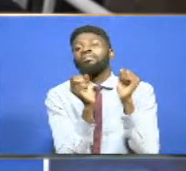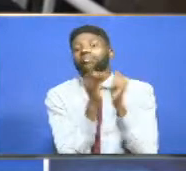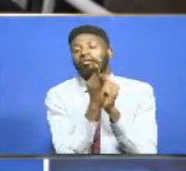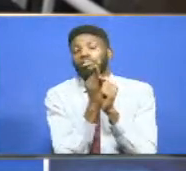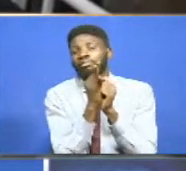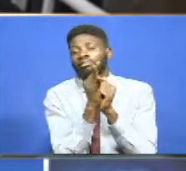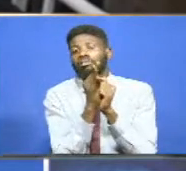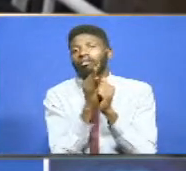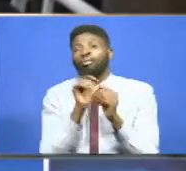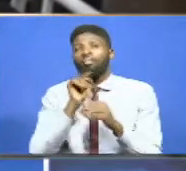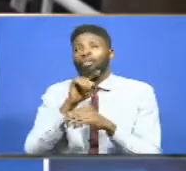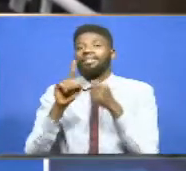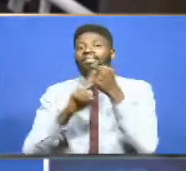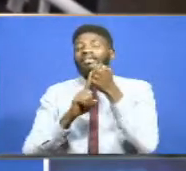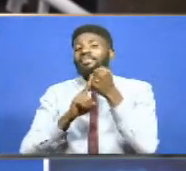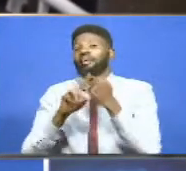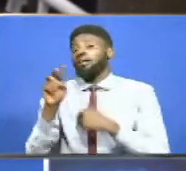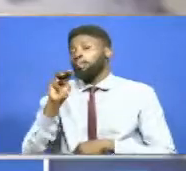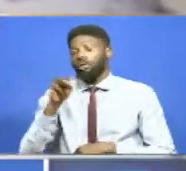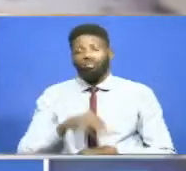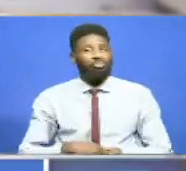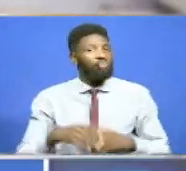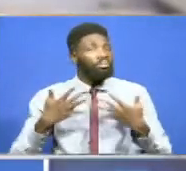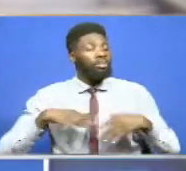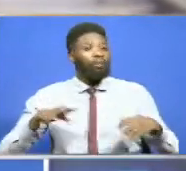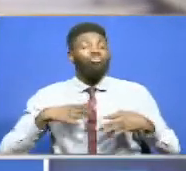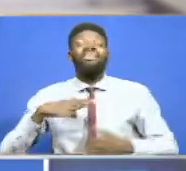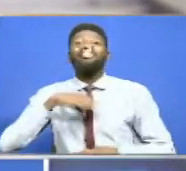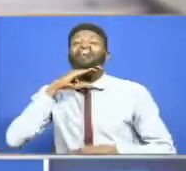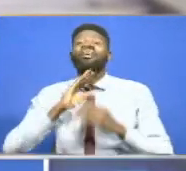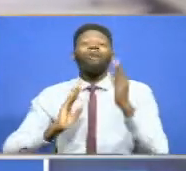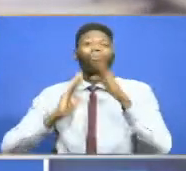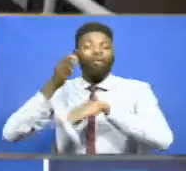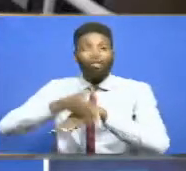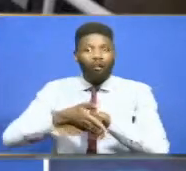13,600. Idadi ya vifo imeongezeka hadi zaidi ya